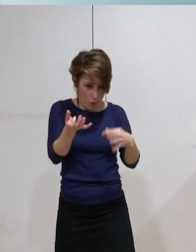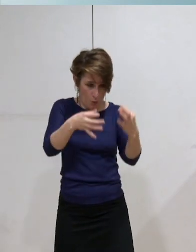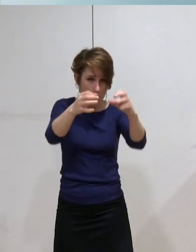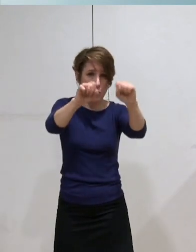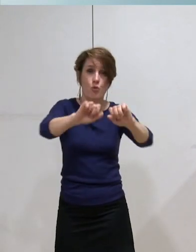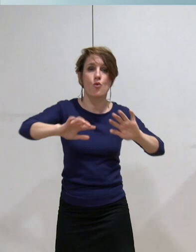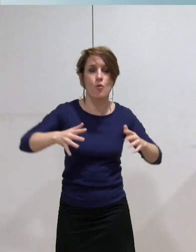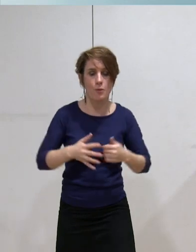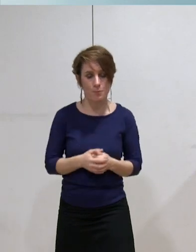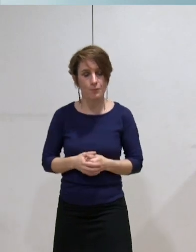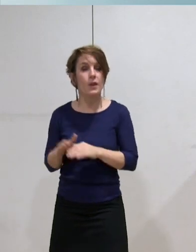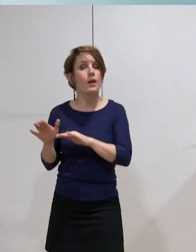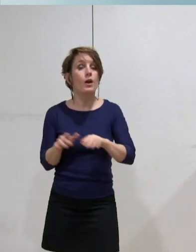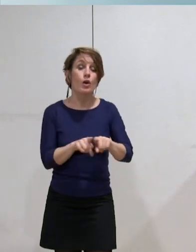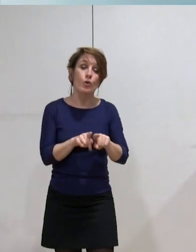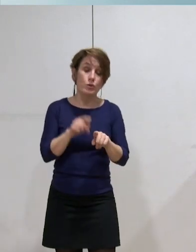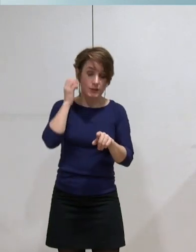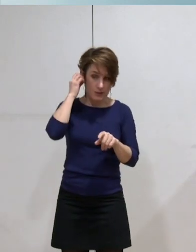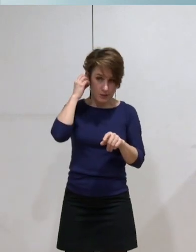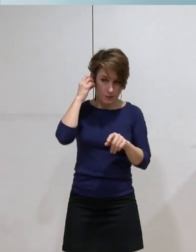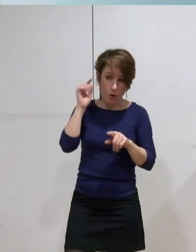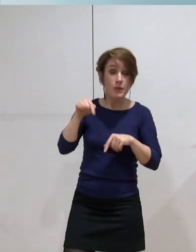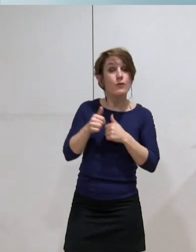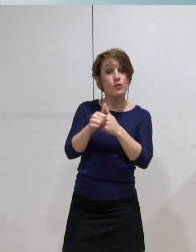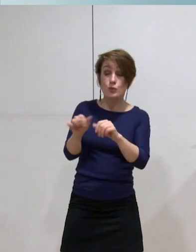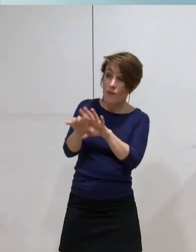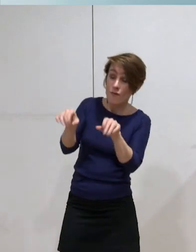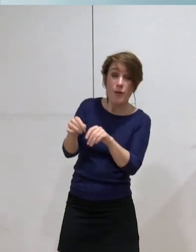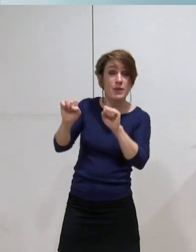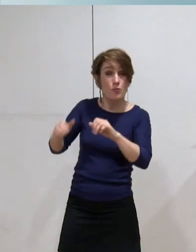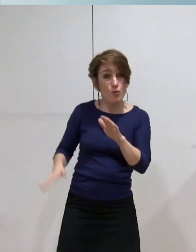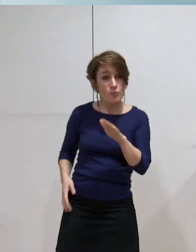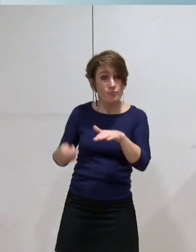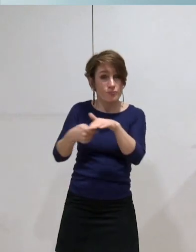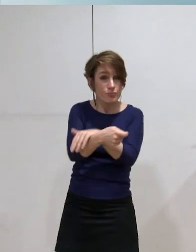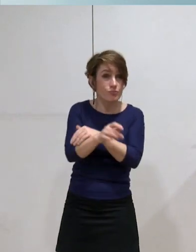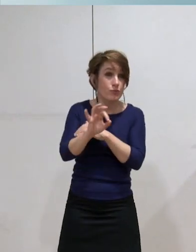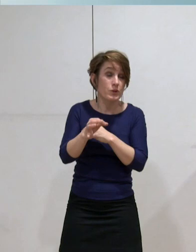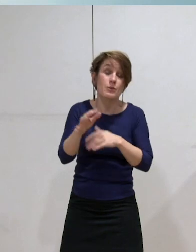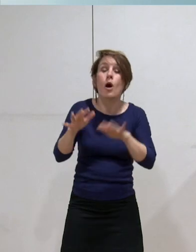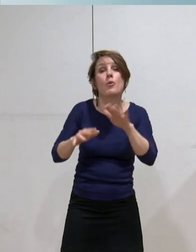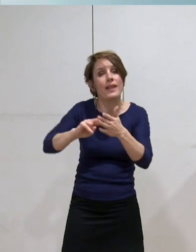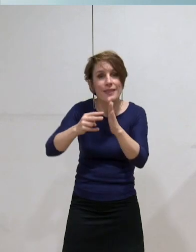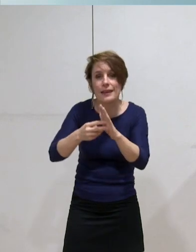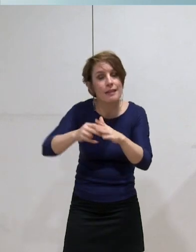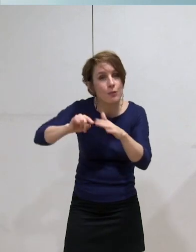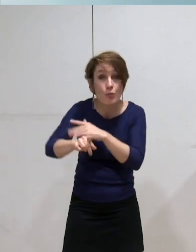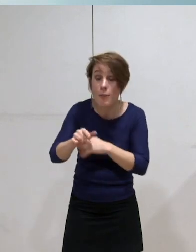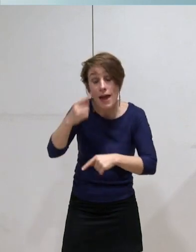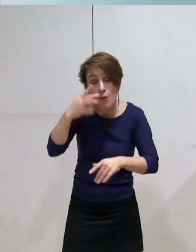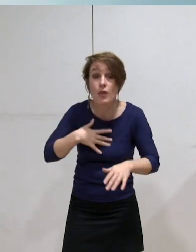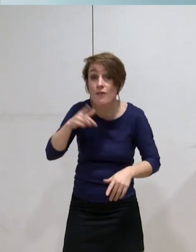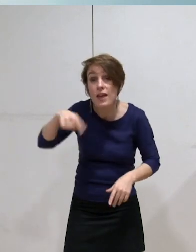en compte la contribution des familles c'est vrai que c'est un peu compliqué tout ça voir un peu technique mais je pense que vous n'avez pas compris vous n'avez pas